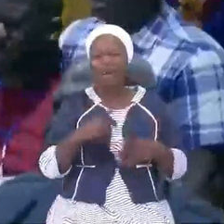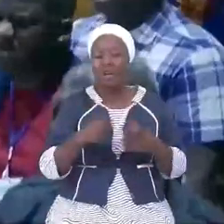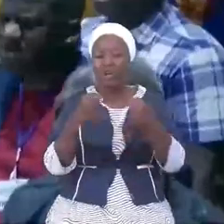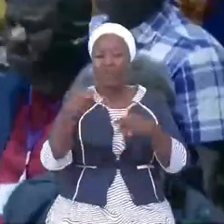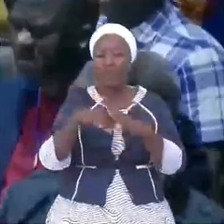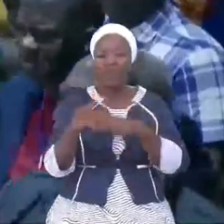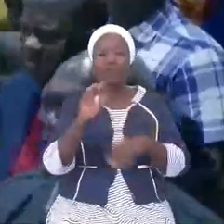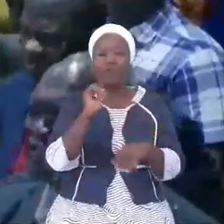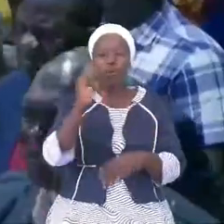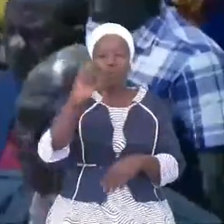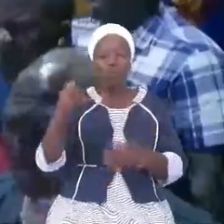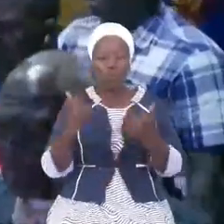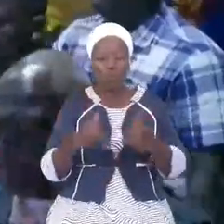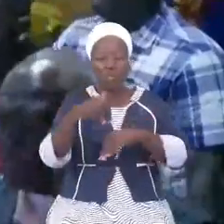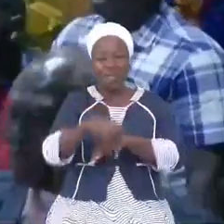soir.